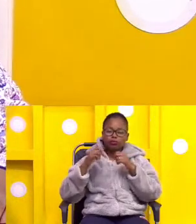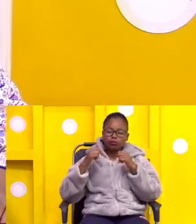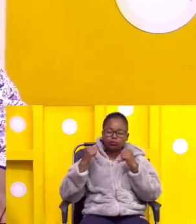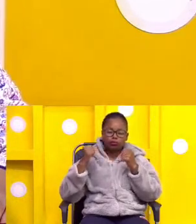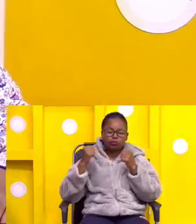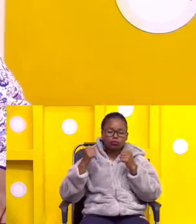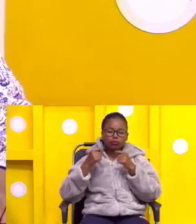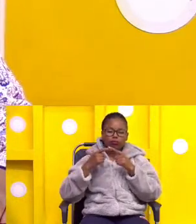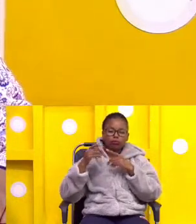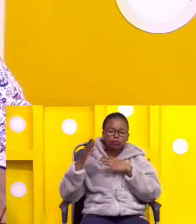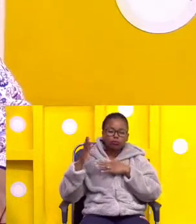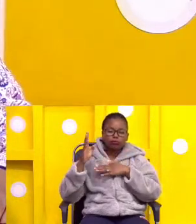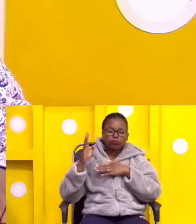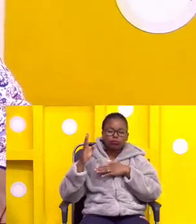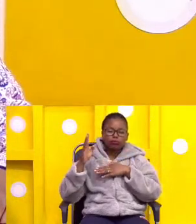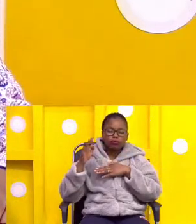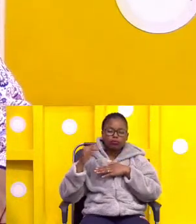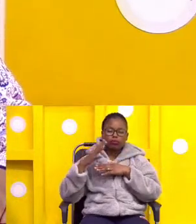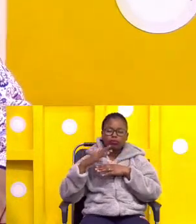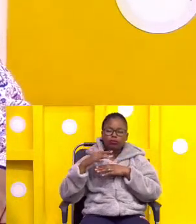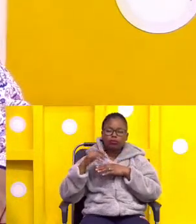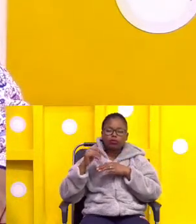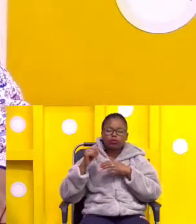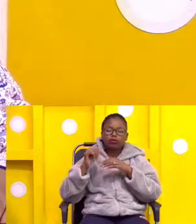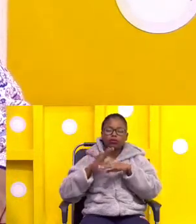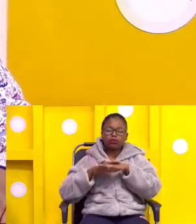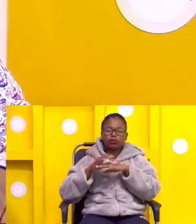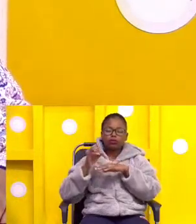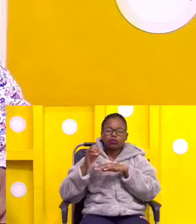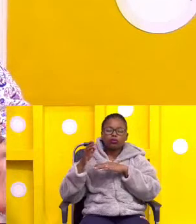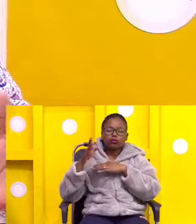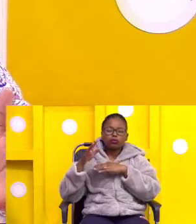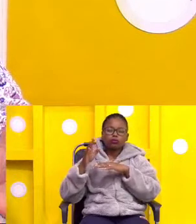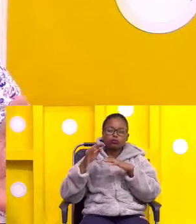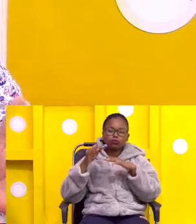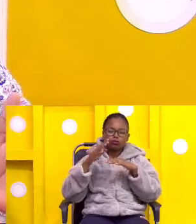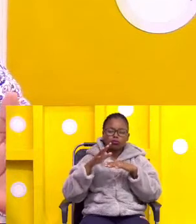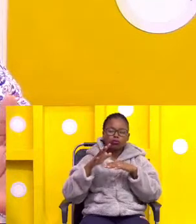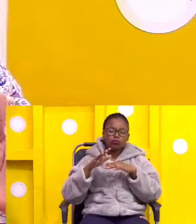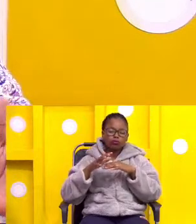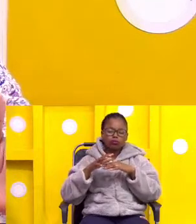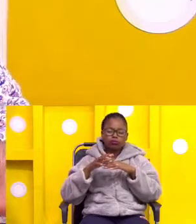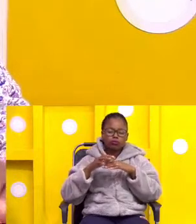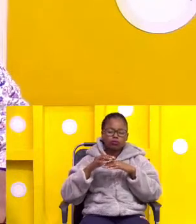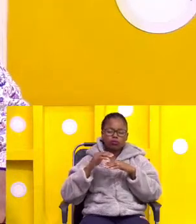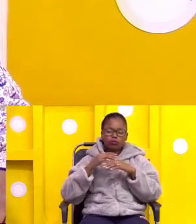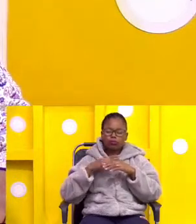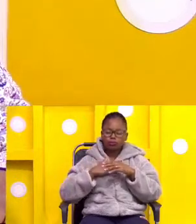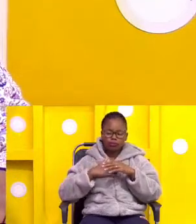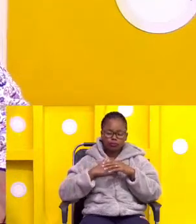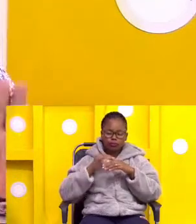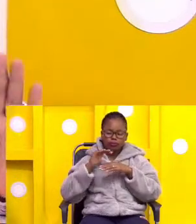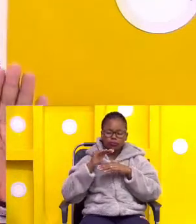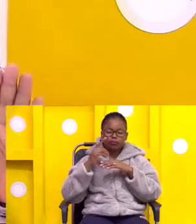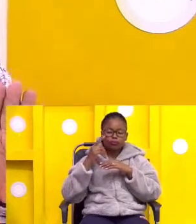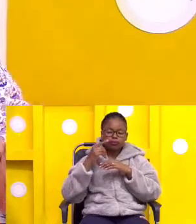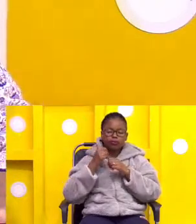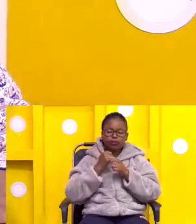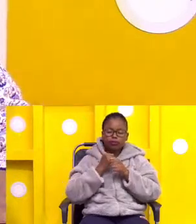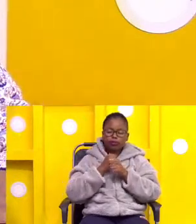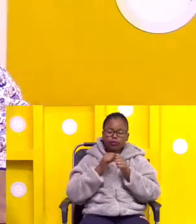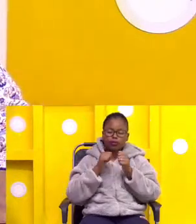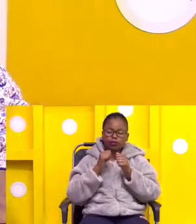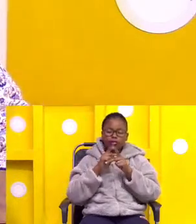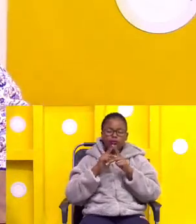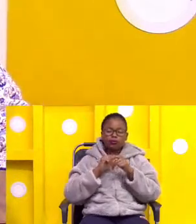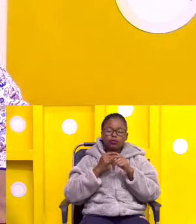gai. No tugi wa gai uromo kinyelira. Gai tuwe tio gitiri wa kure umanaga na kurewe. Tugitira maudo